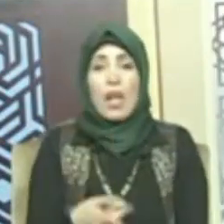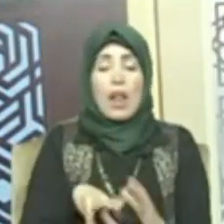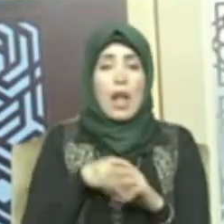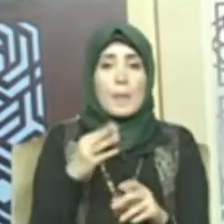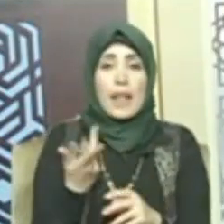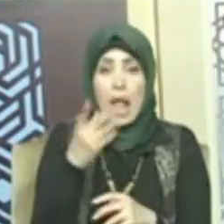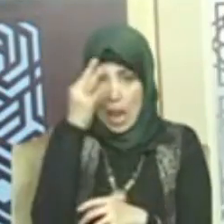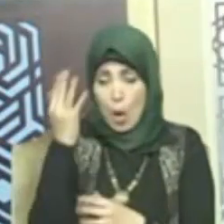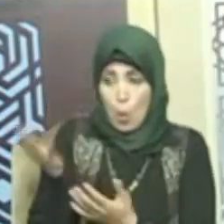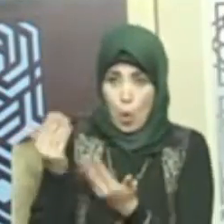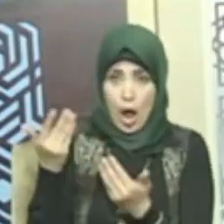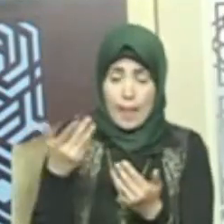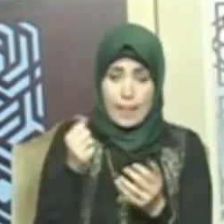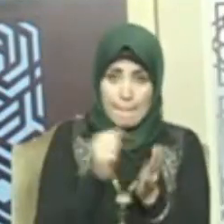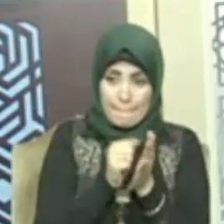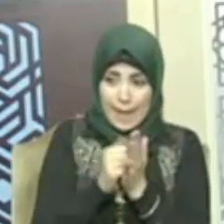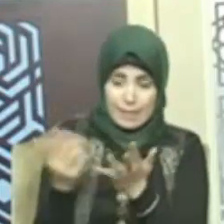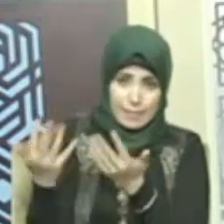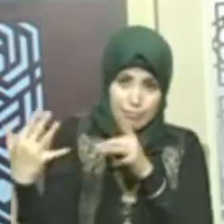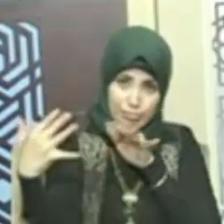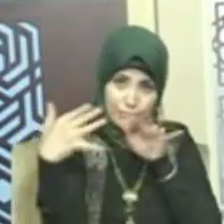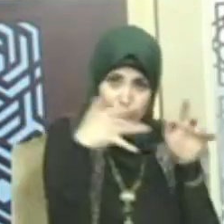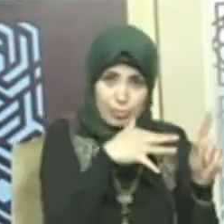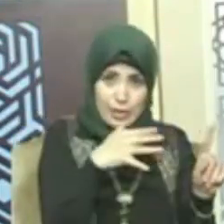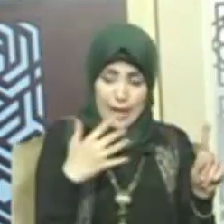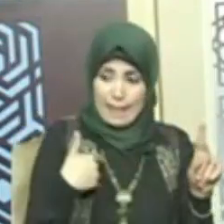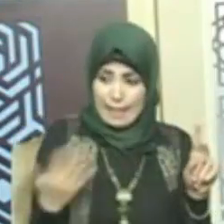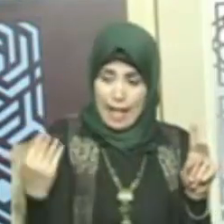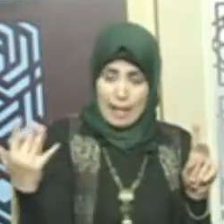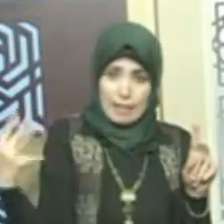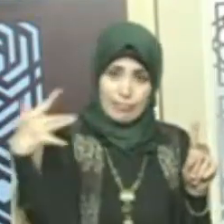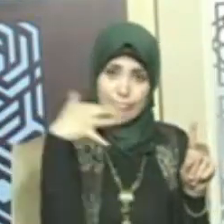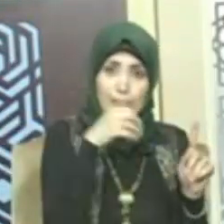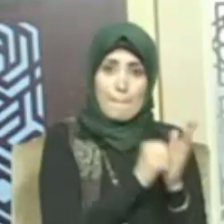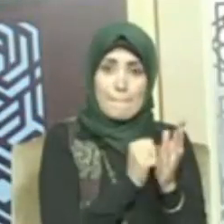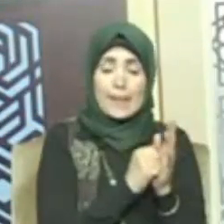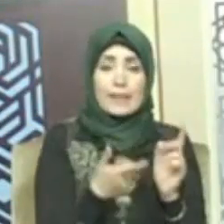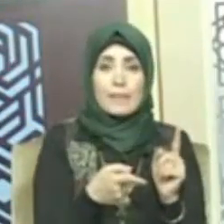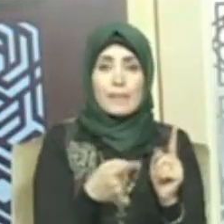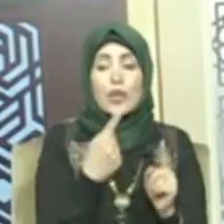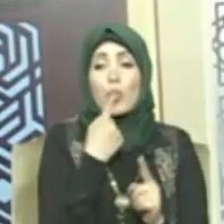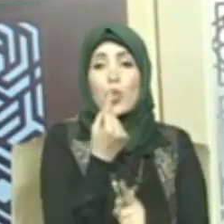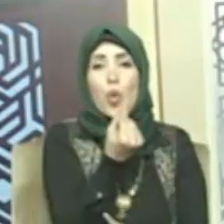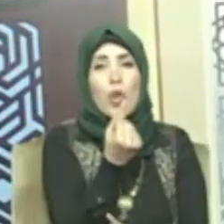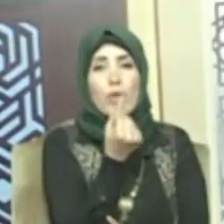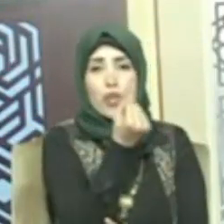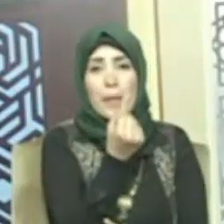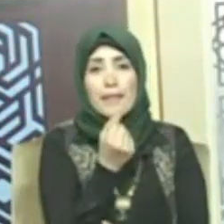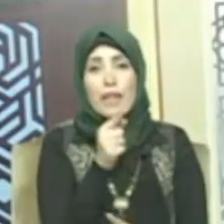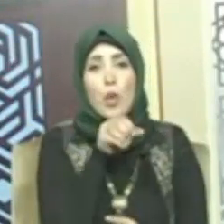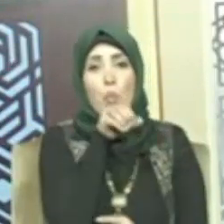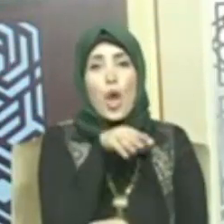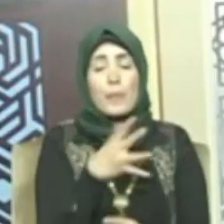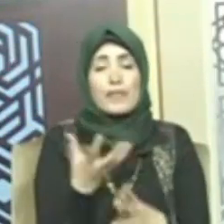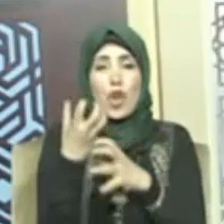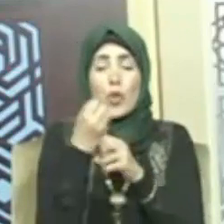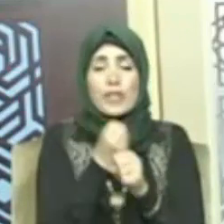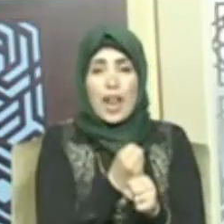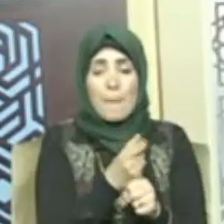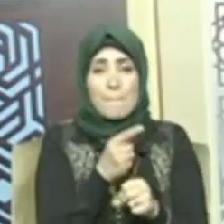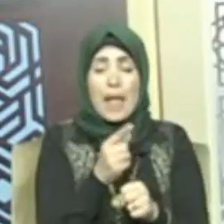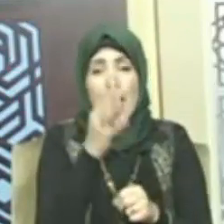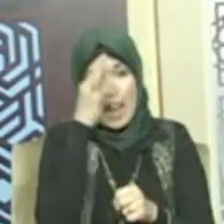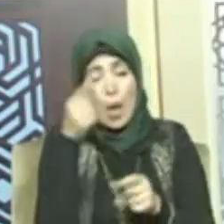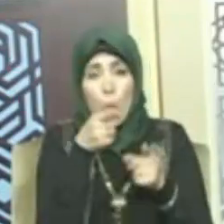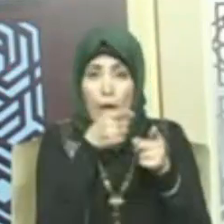أتيت بيتي. انظر إلى الصحابي الجليل يقول لسيدنا رسول الله صلى الله عليه وسلم: فلو